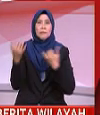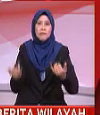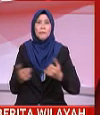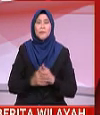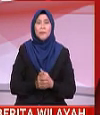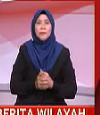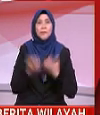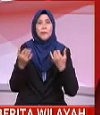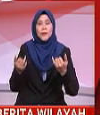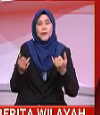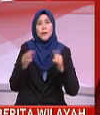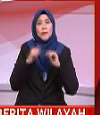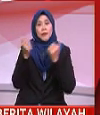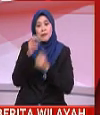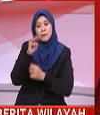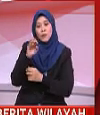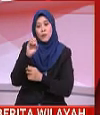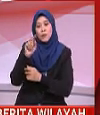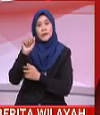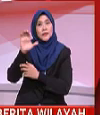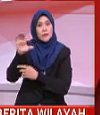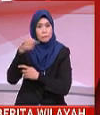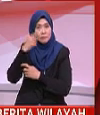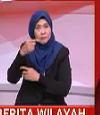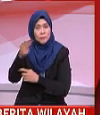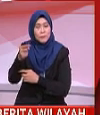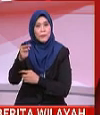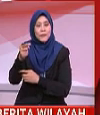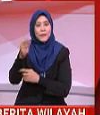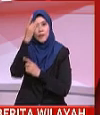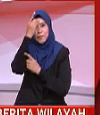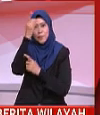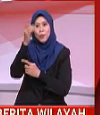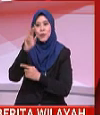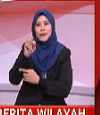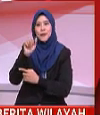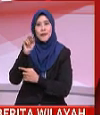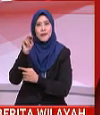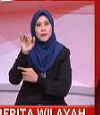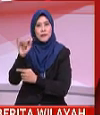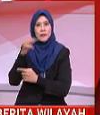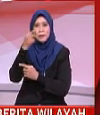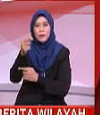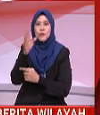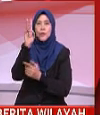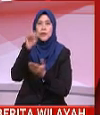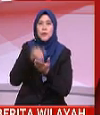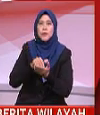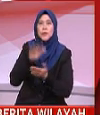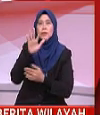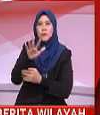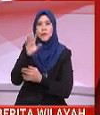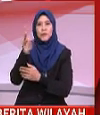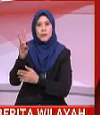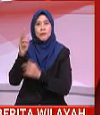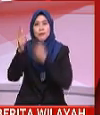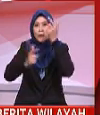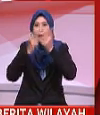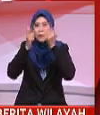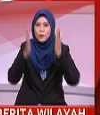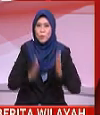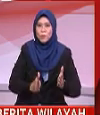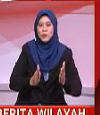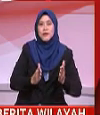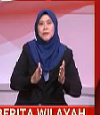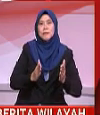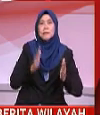dan Budaya Motek Datuk Seri Nancy Shukri berkata ia melibatkan kedatangan 7,056 pelancong tempatan dan dalam